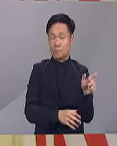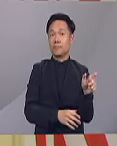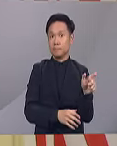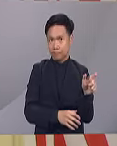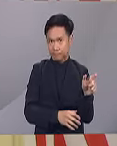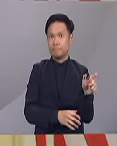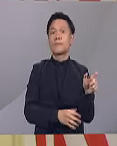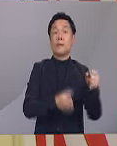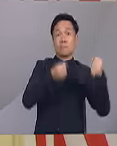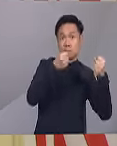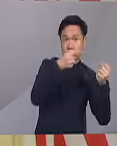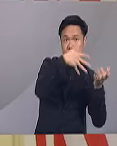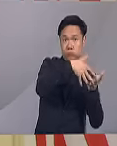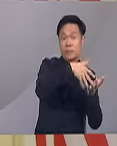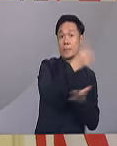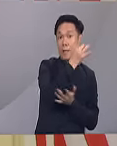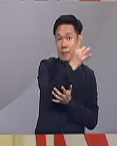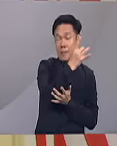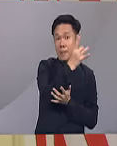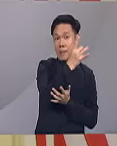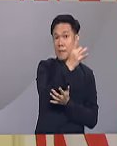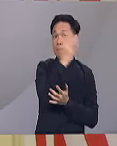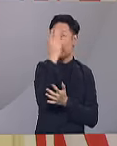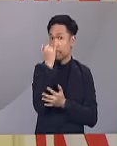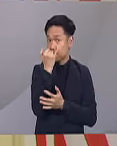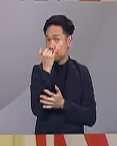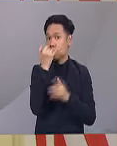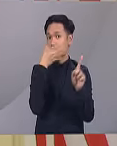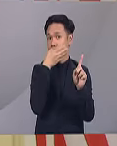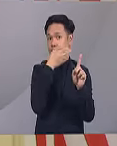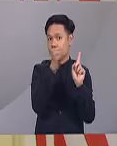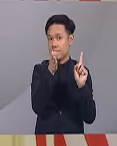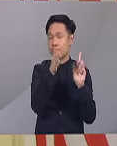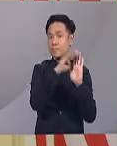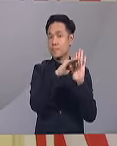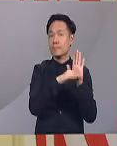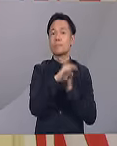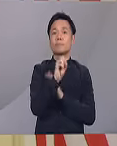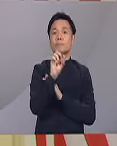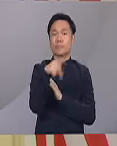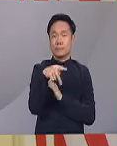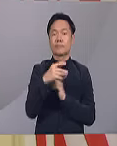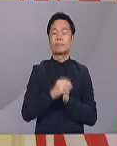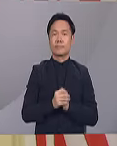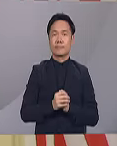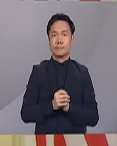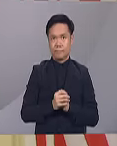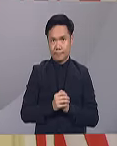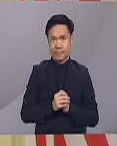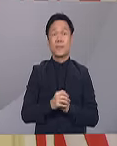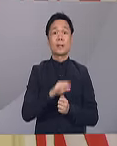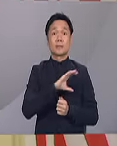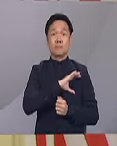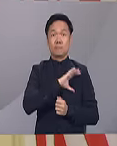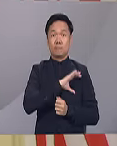dan mereman 18 individu di atas kesalahan melanggar SOP, dan PDRM juga